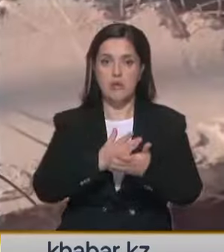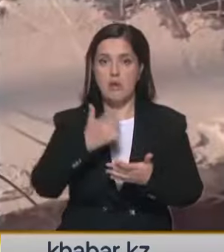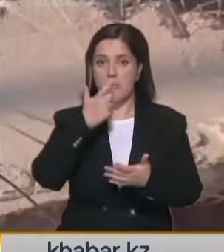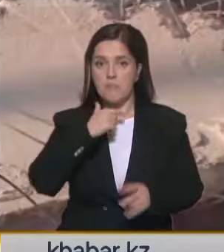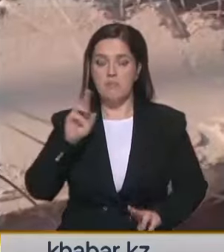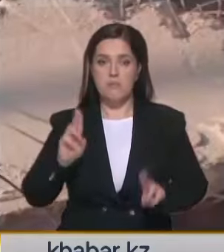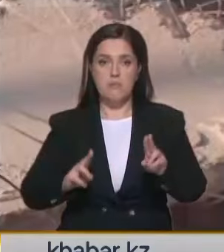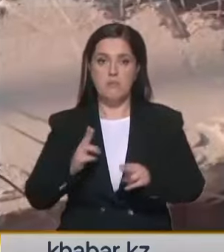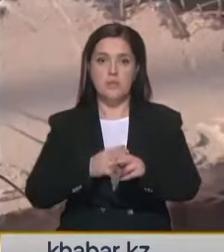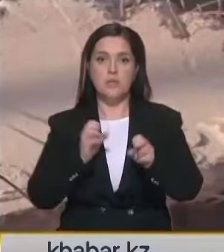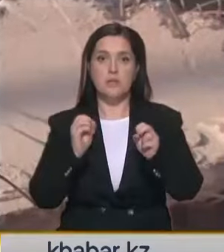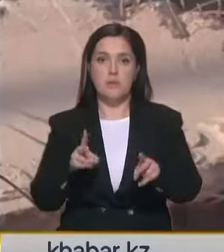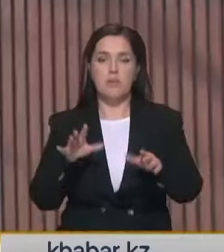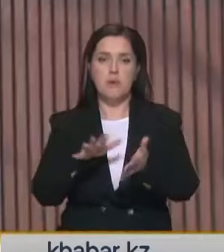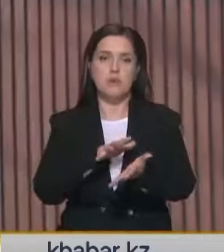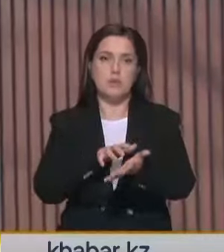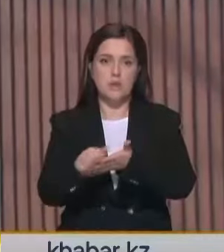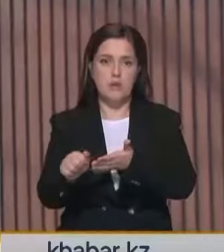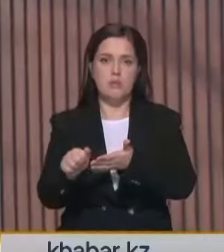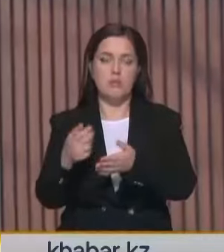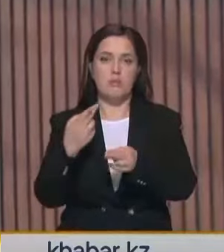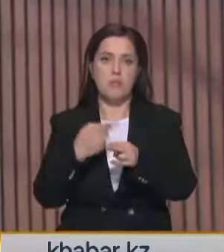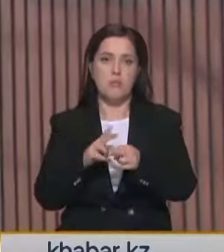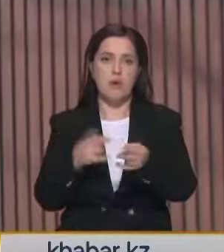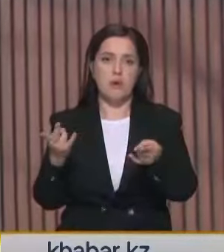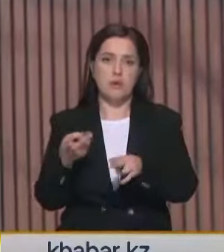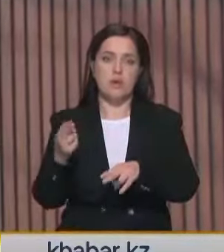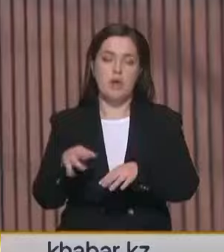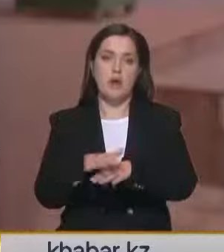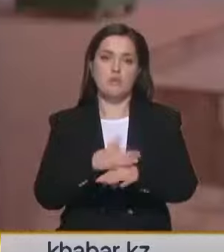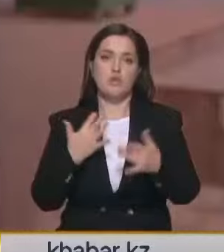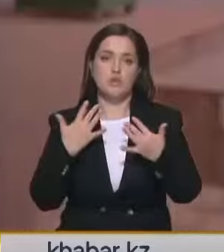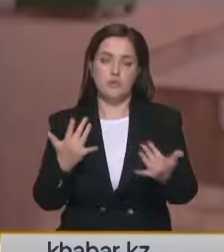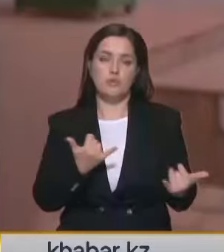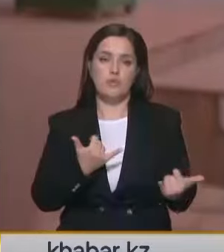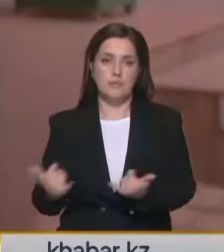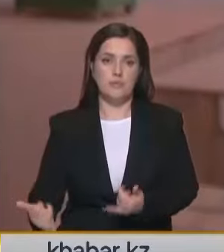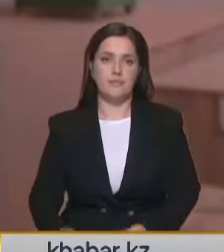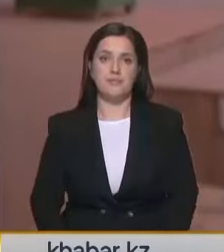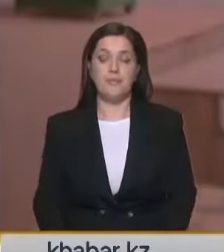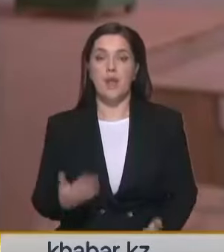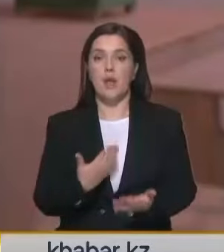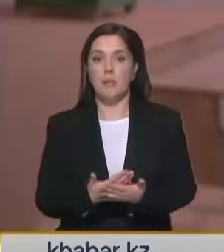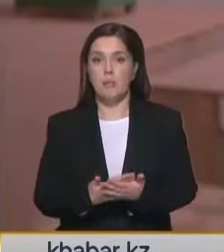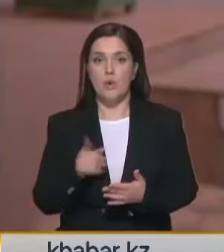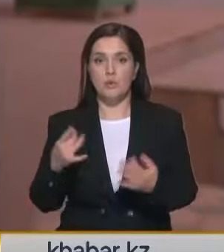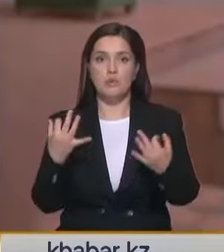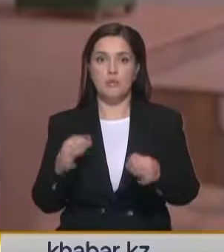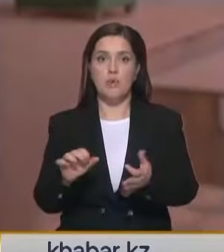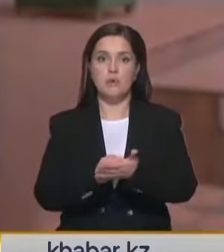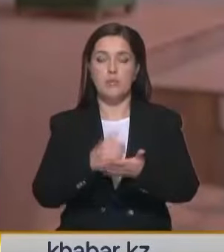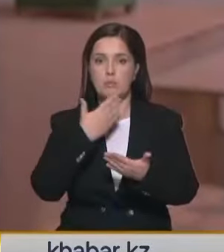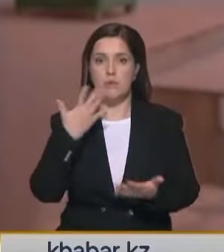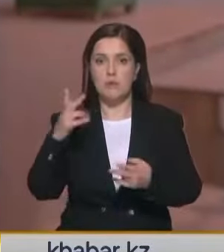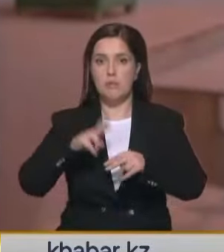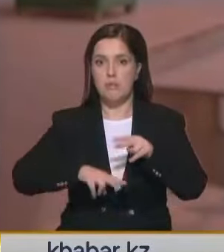стандартов безопасности, вместо сноса его целесообразнее использовать для общественных нужд. Допустим, у них нет разрешительных документов, но построены хорошо, и